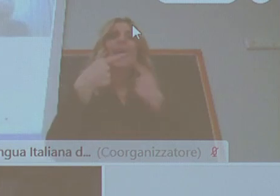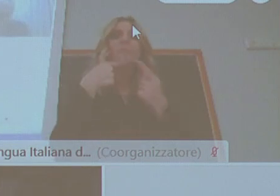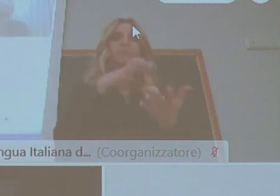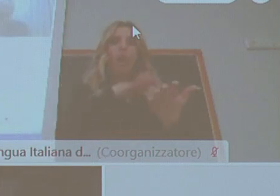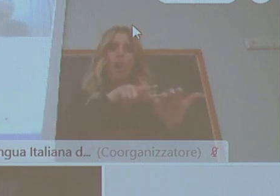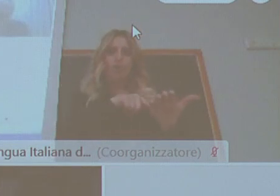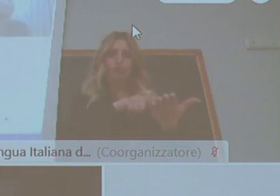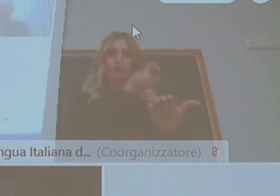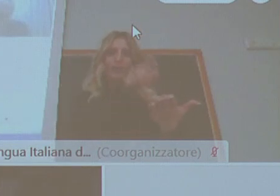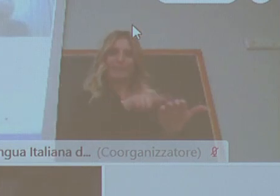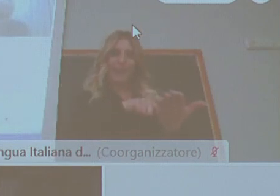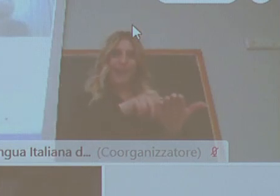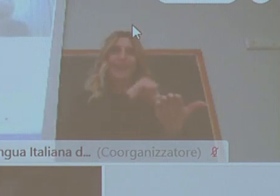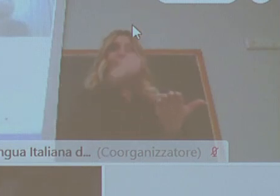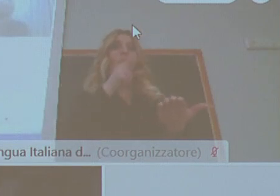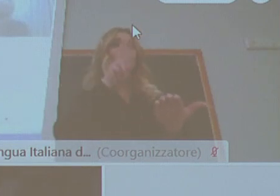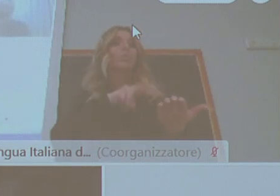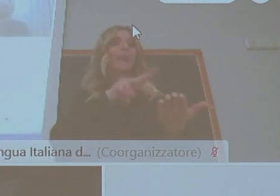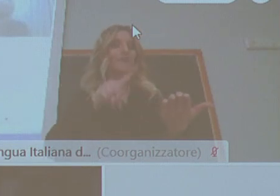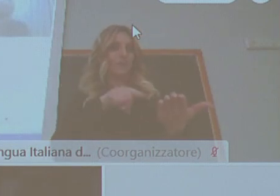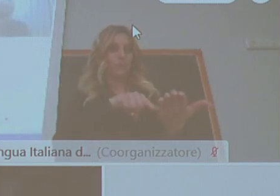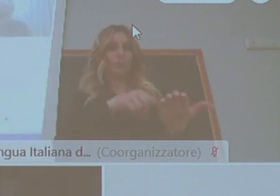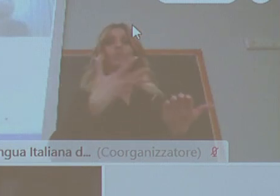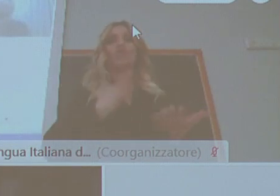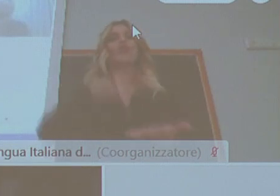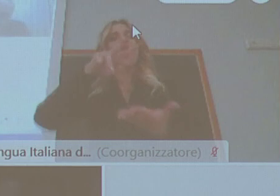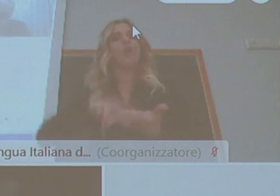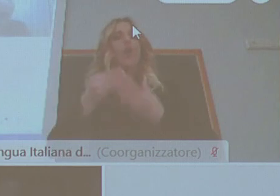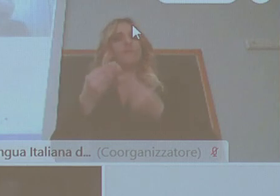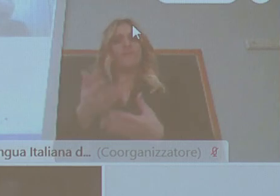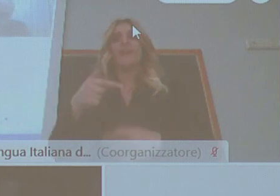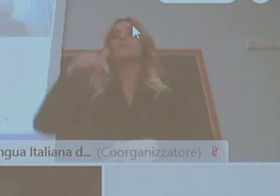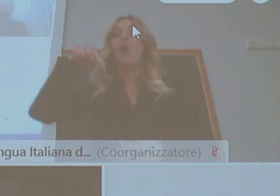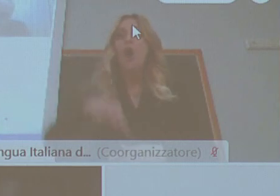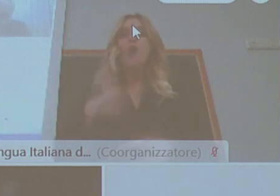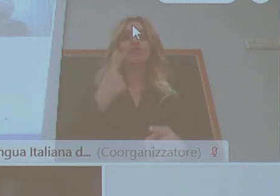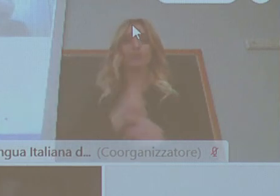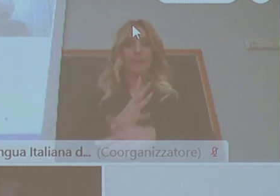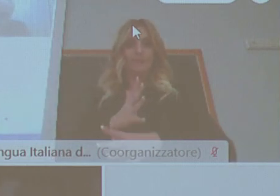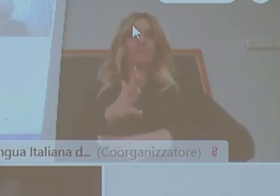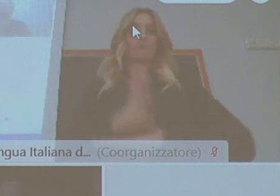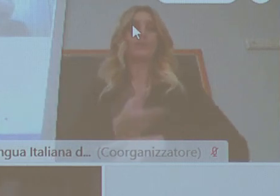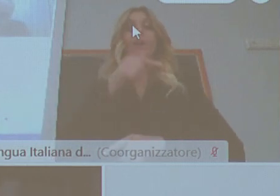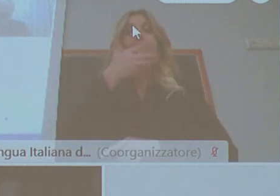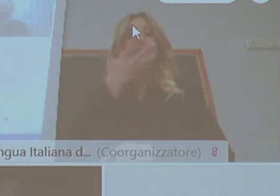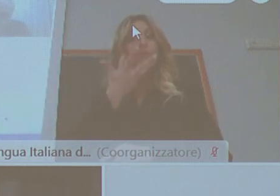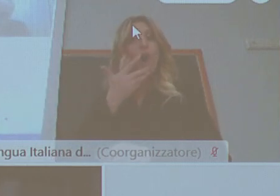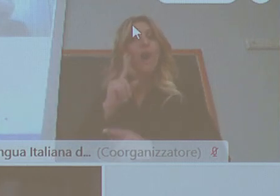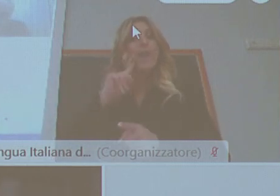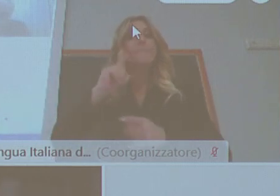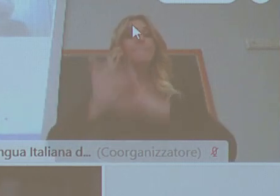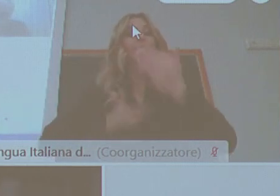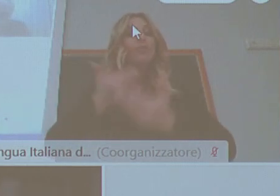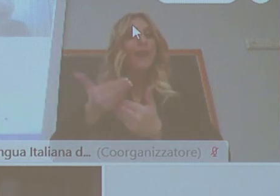Italy 2021. Ci conferma quindi che oggi bisogna agire per migliorare